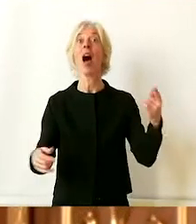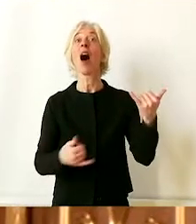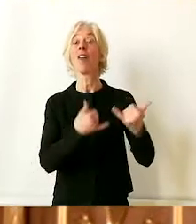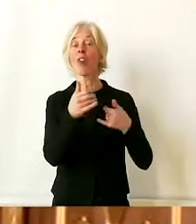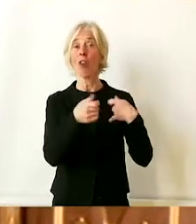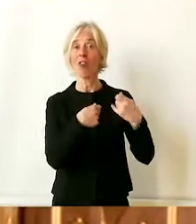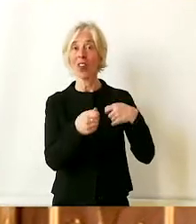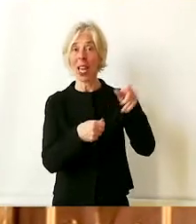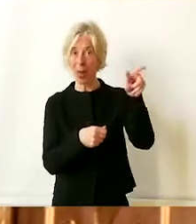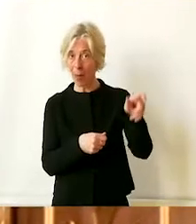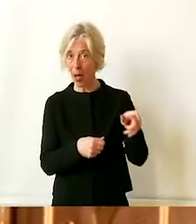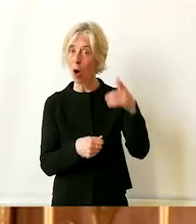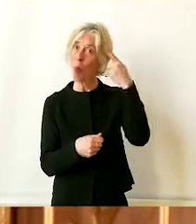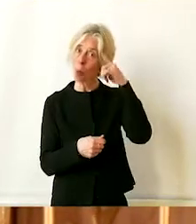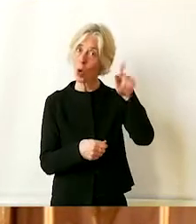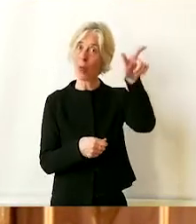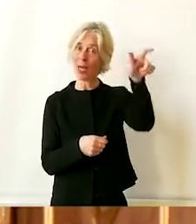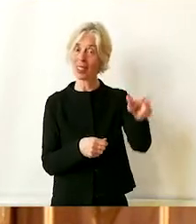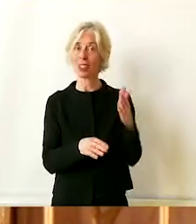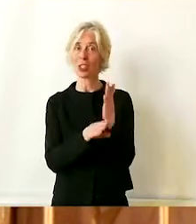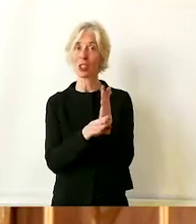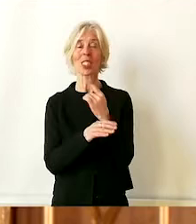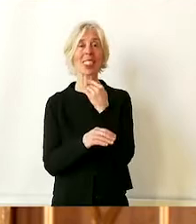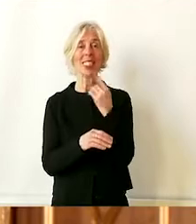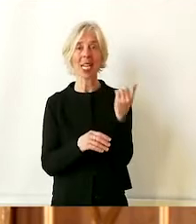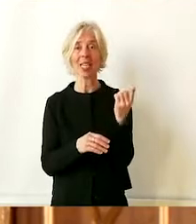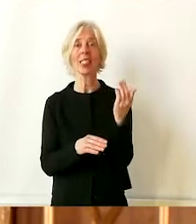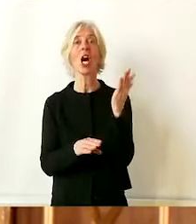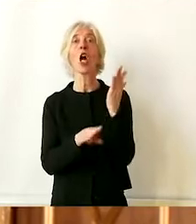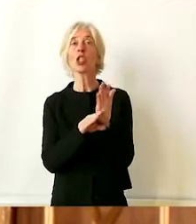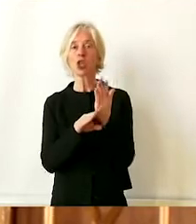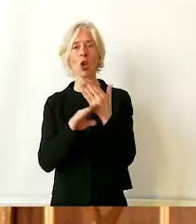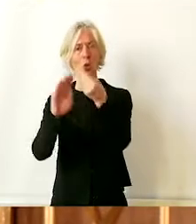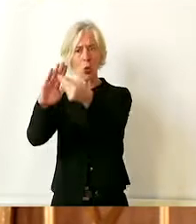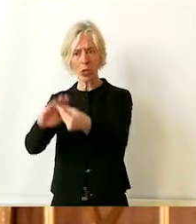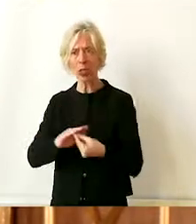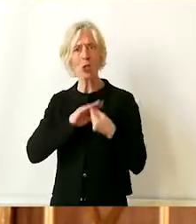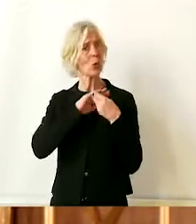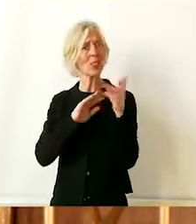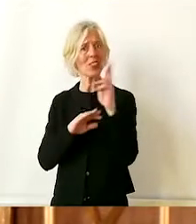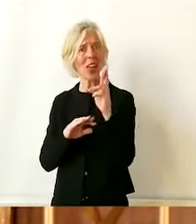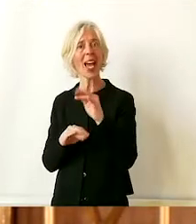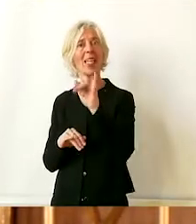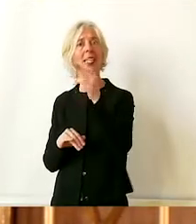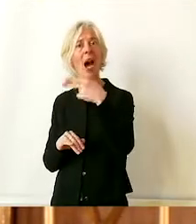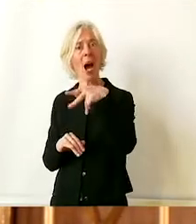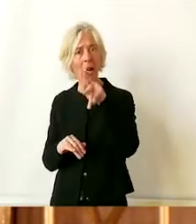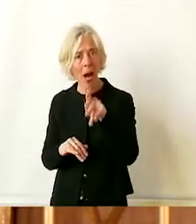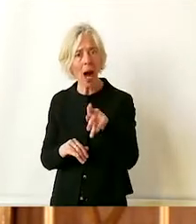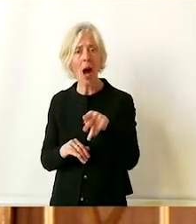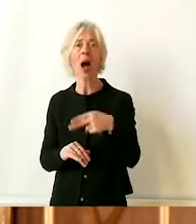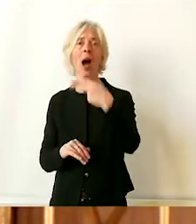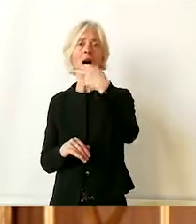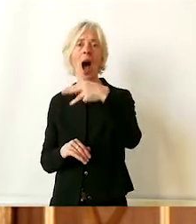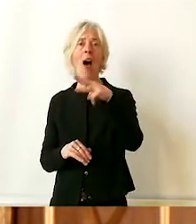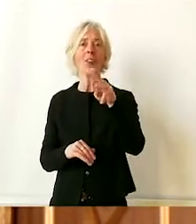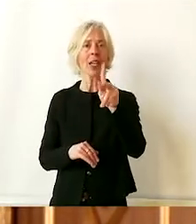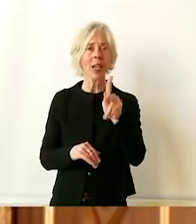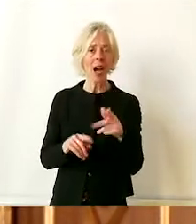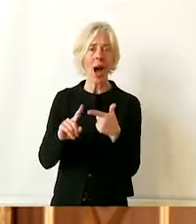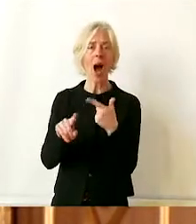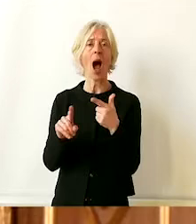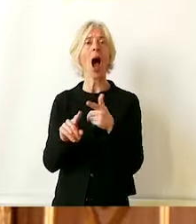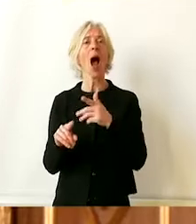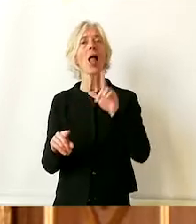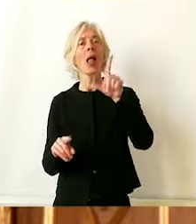mit vielen Partnerorganisationen, namentlich IHK und HWK, die VBW, das Landesamt für Umweltschutz,